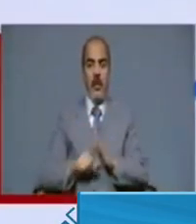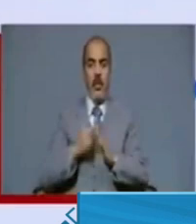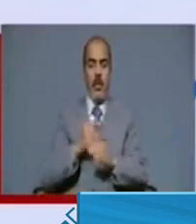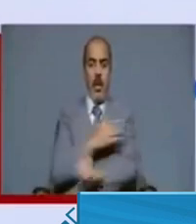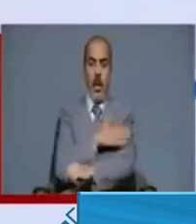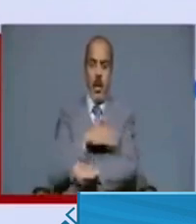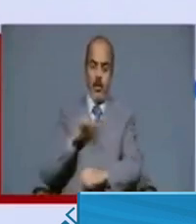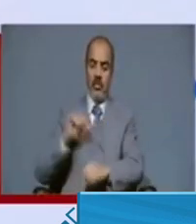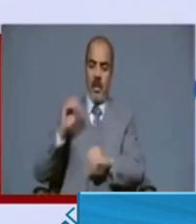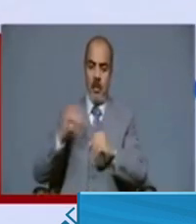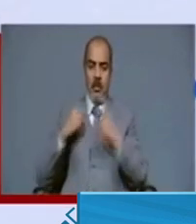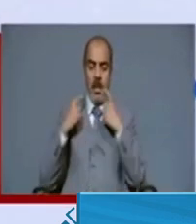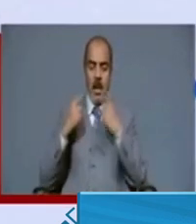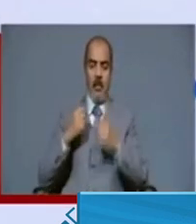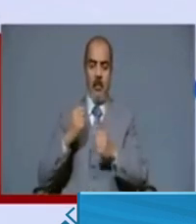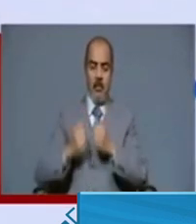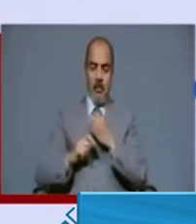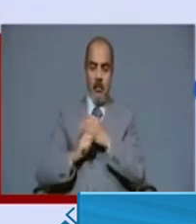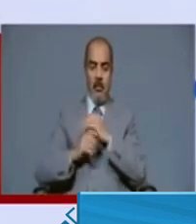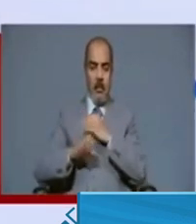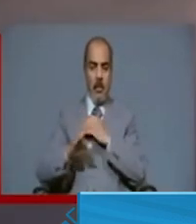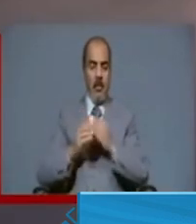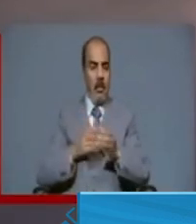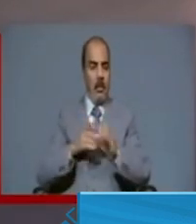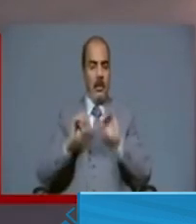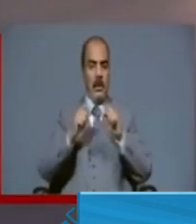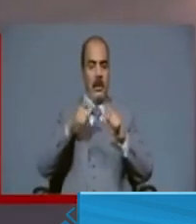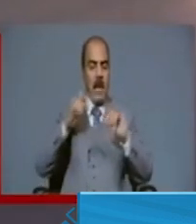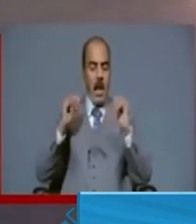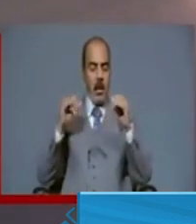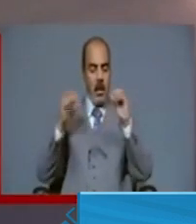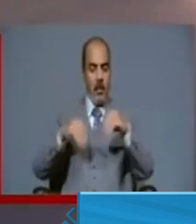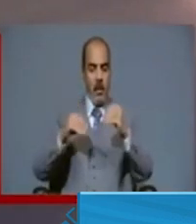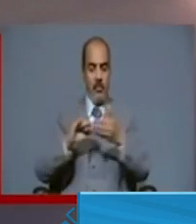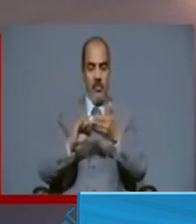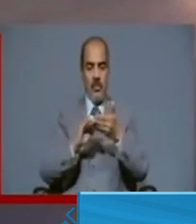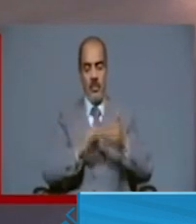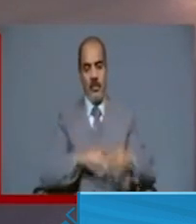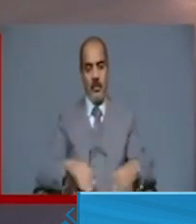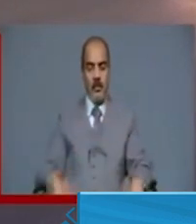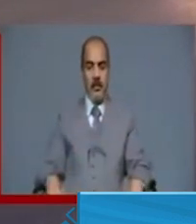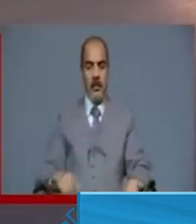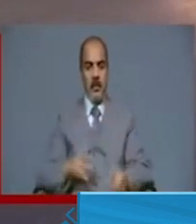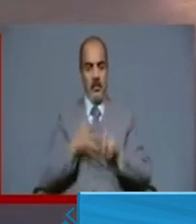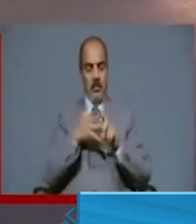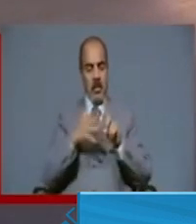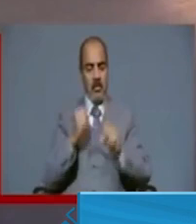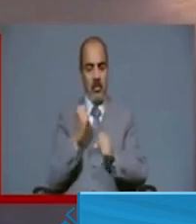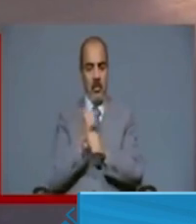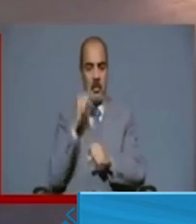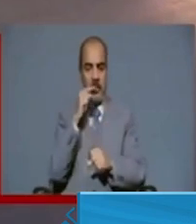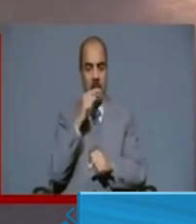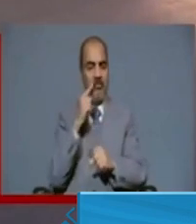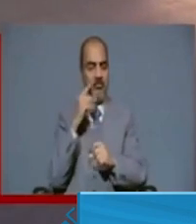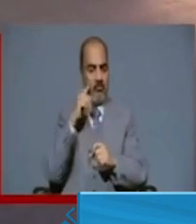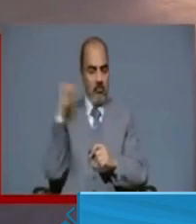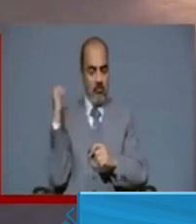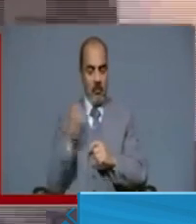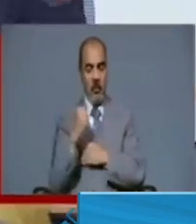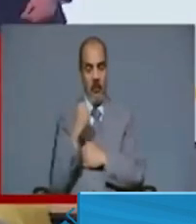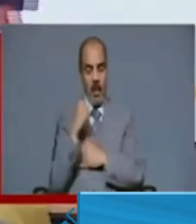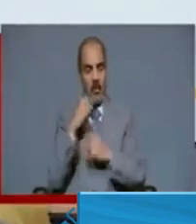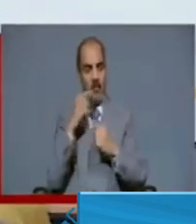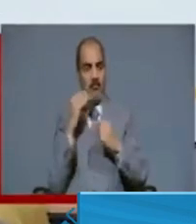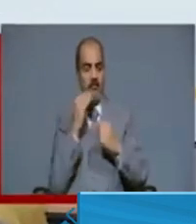ويعني شايفة إنه لأي مدى الستات، المهنة دي صعبة جدا جدا، شايفة لأي مدى الستات قدرت